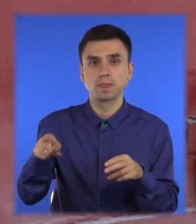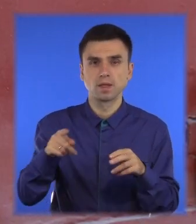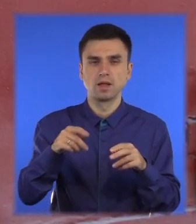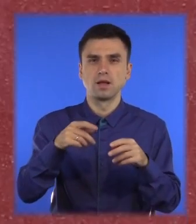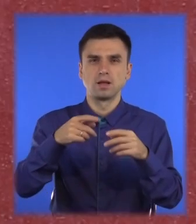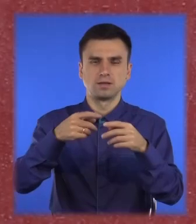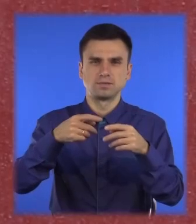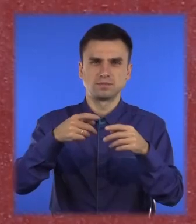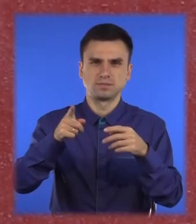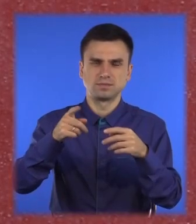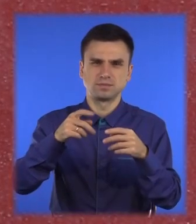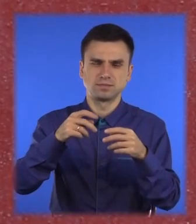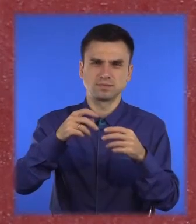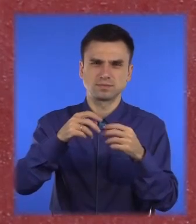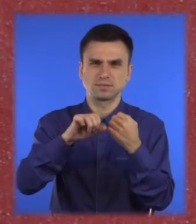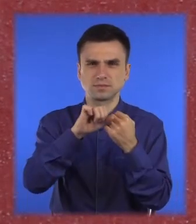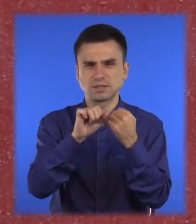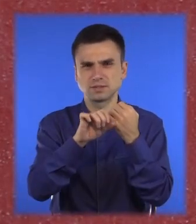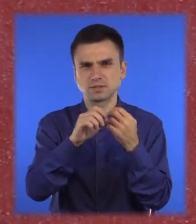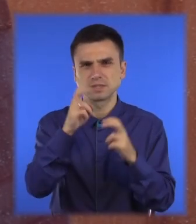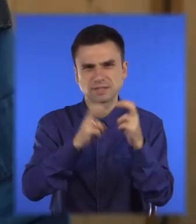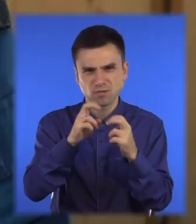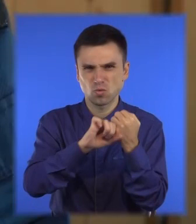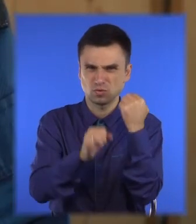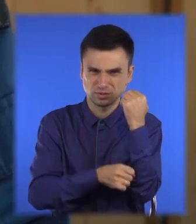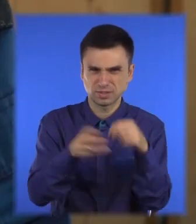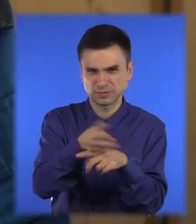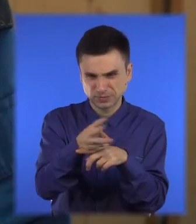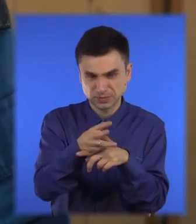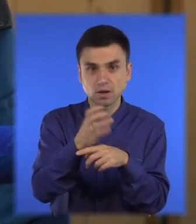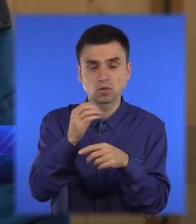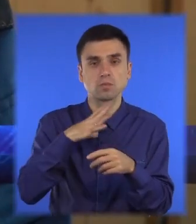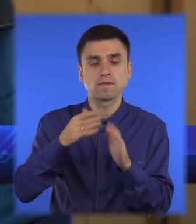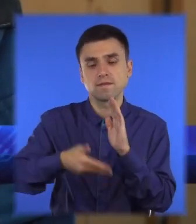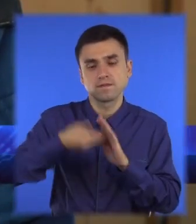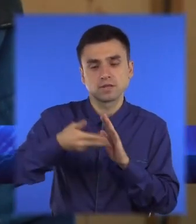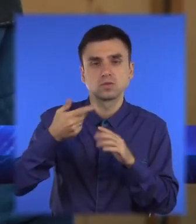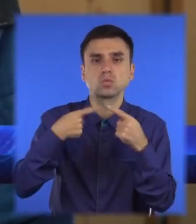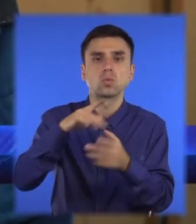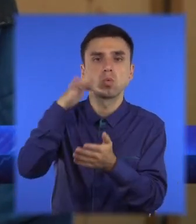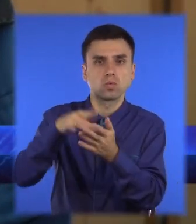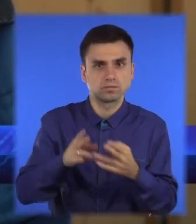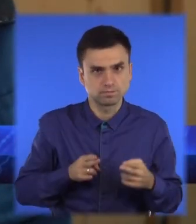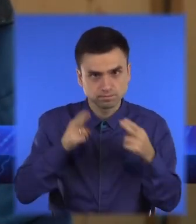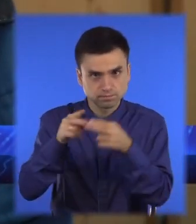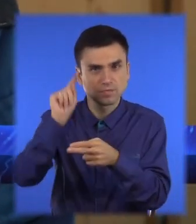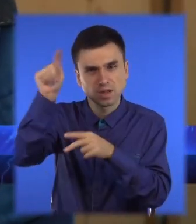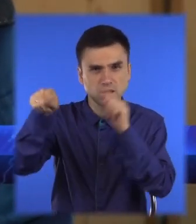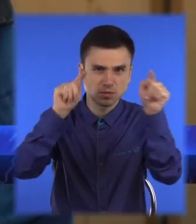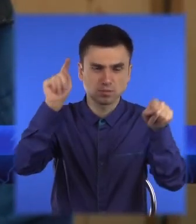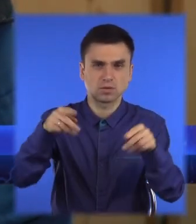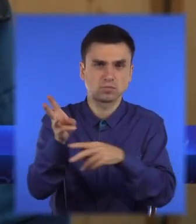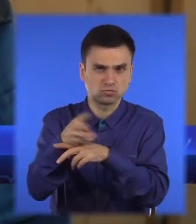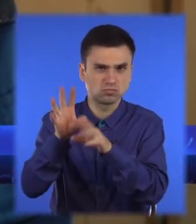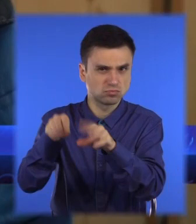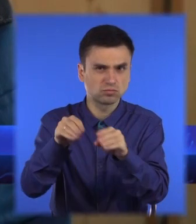місту в ліквідації займань за його межами. Робота диспетчера – це вже робота, зв'язана з якоюсь